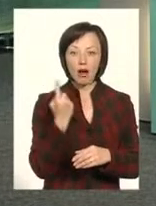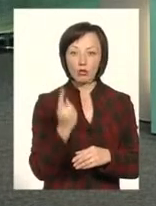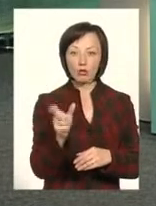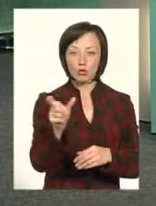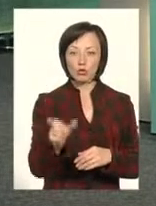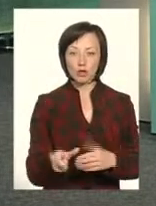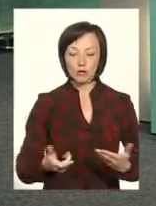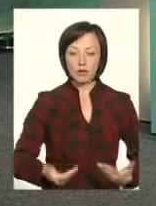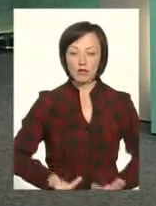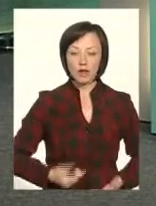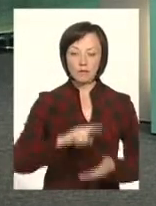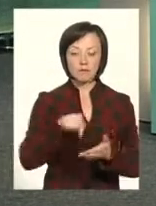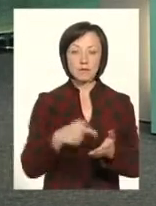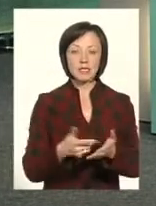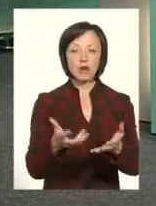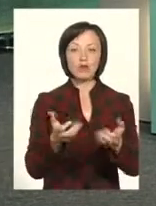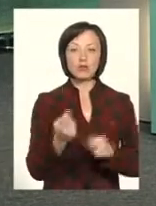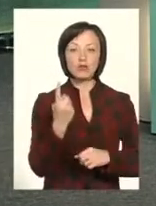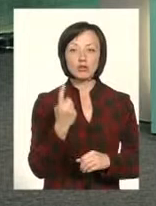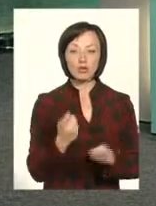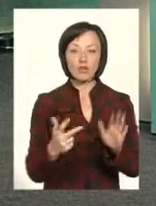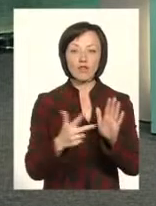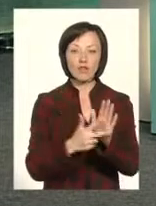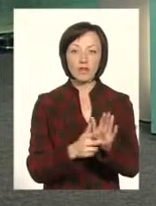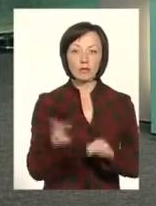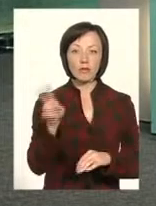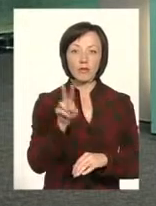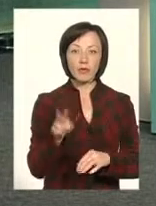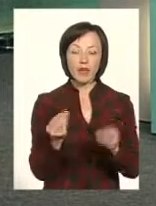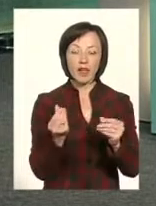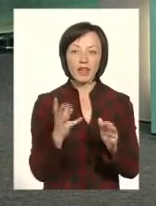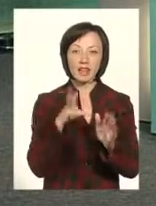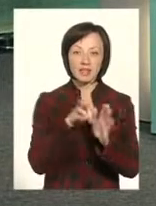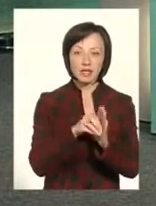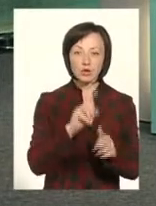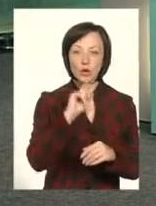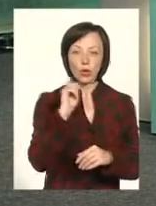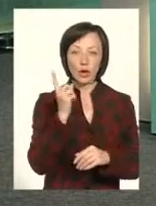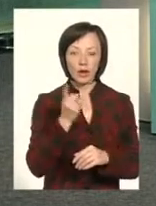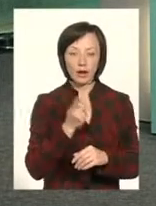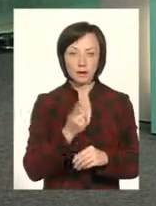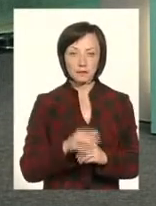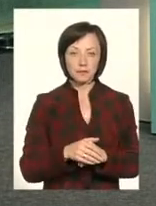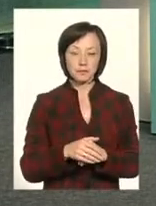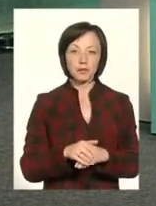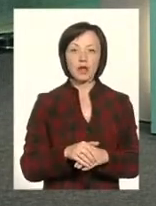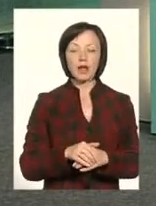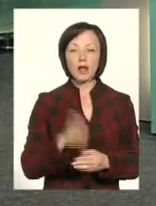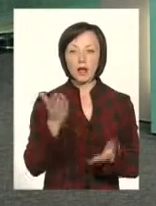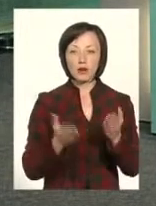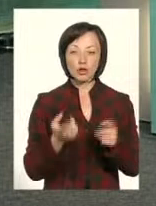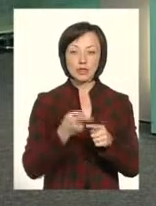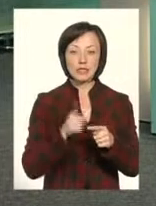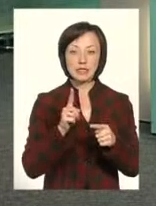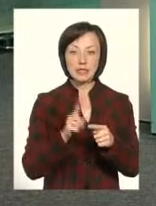людину, проживаючи в місті, ми отримали 108 доларів інвестицій у рік. І якщо цей